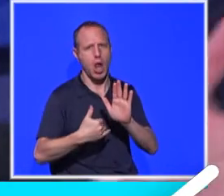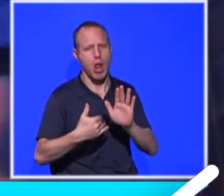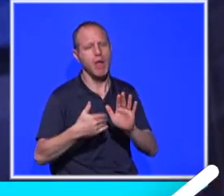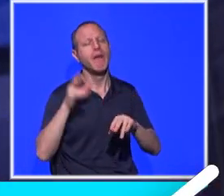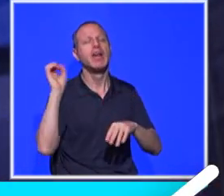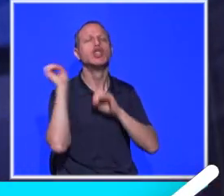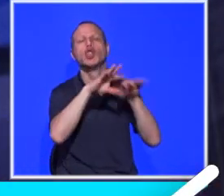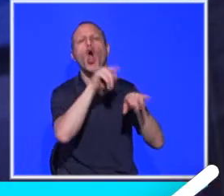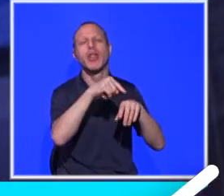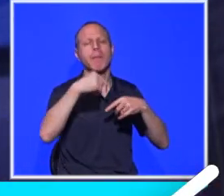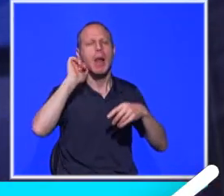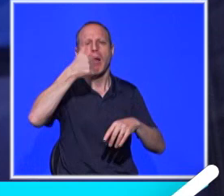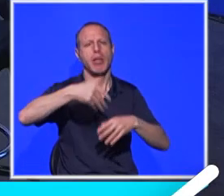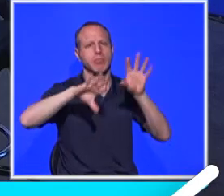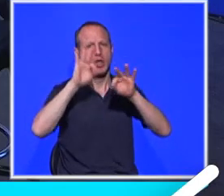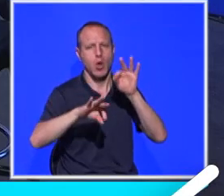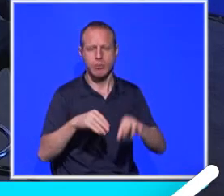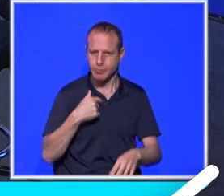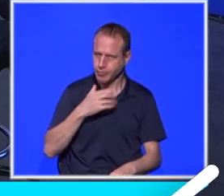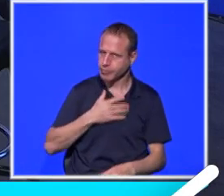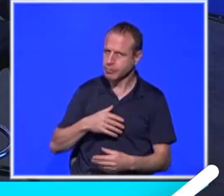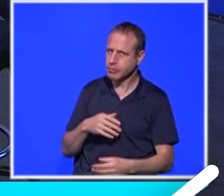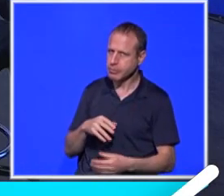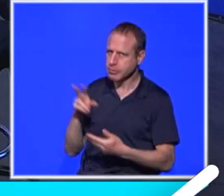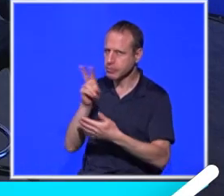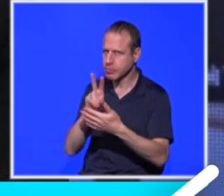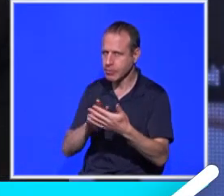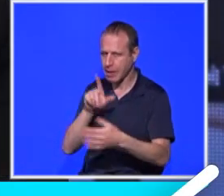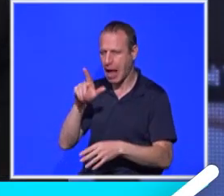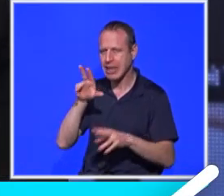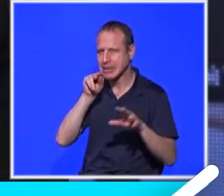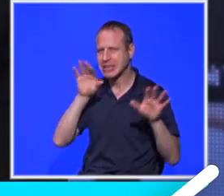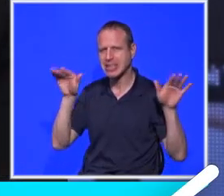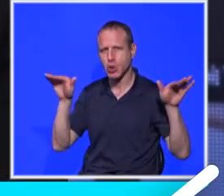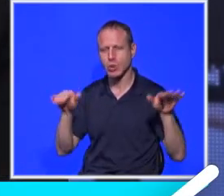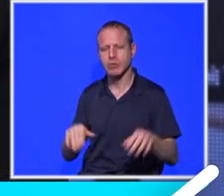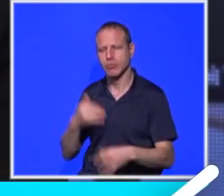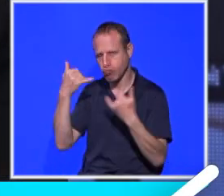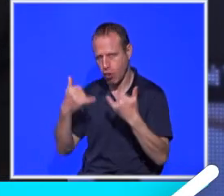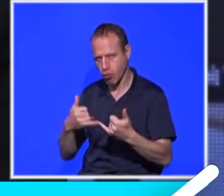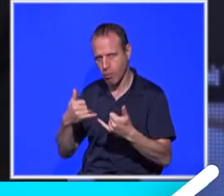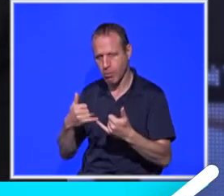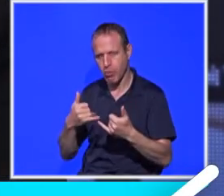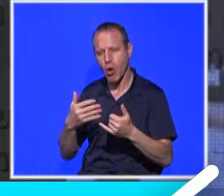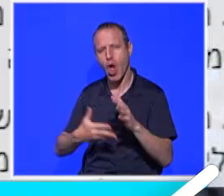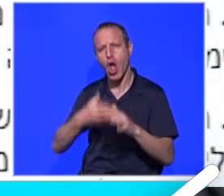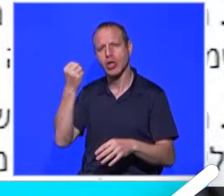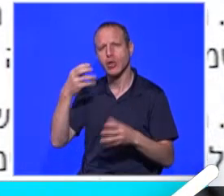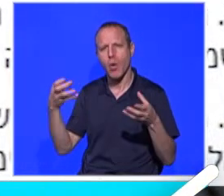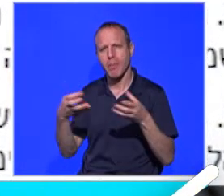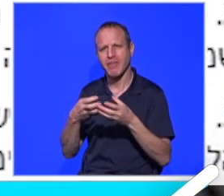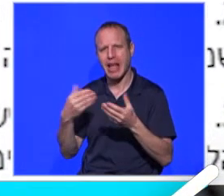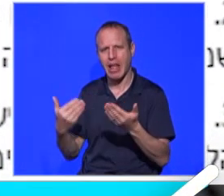אותם יום אחרי הבחירות. אני רוצה באמת רגע להקריא לך את הציוץ שהיום הוציאו